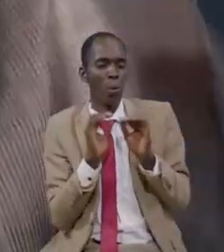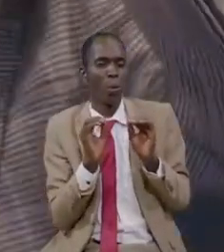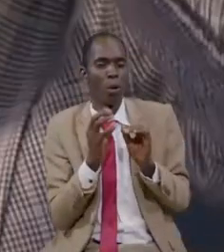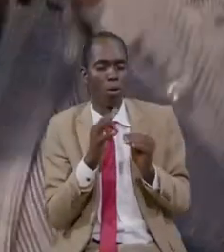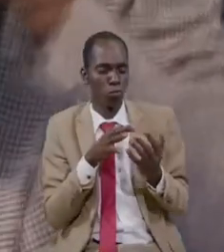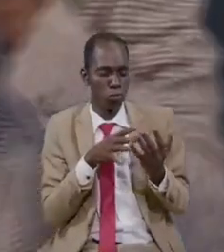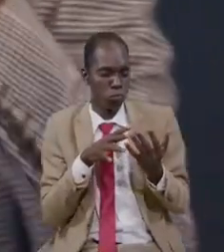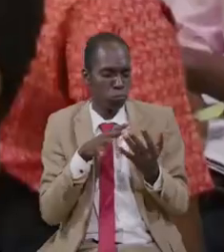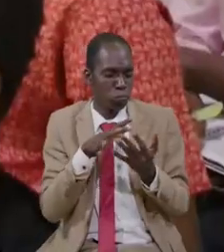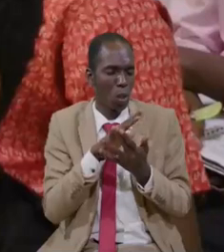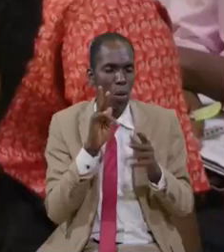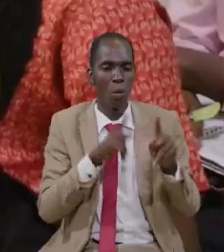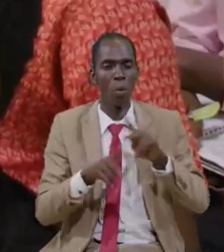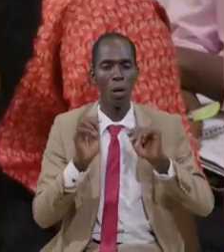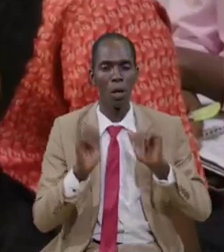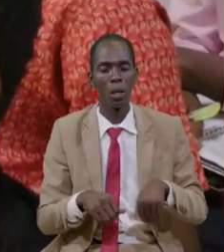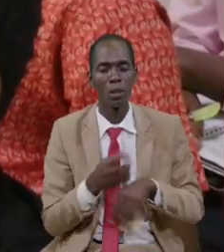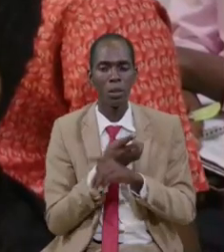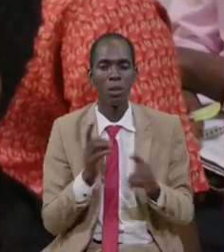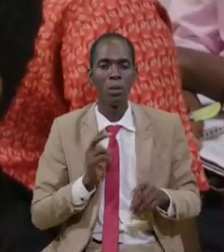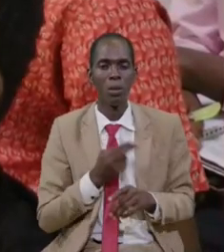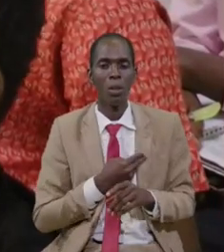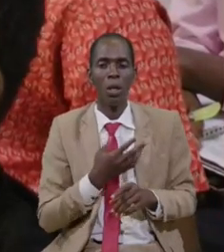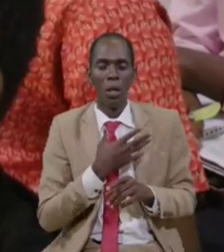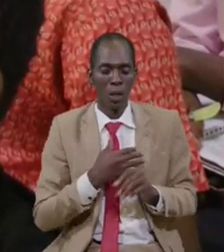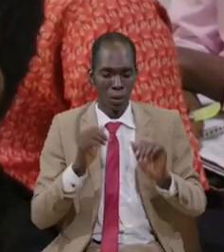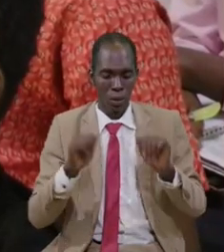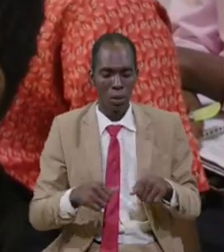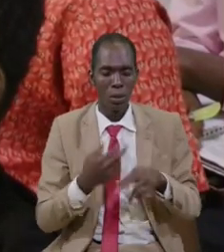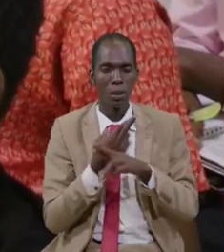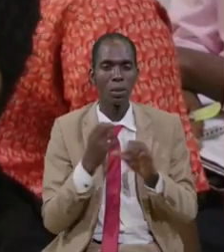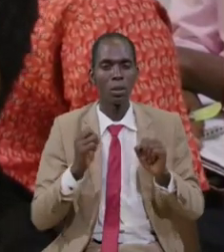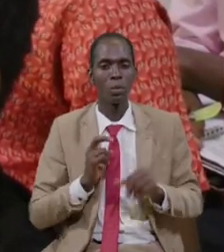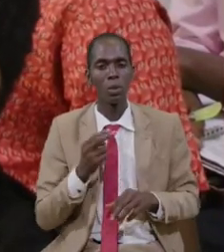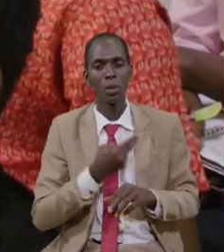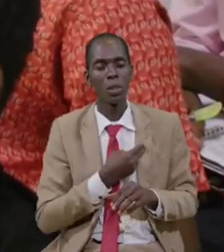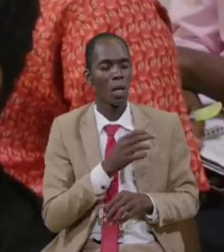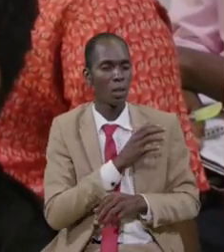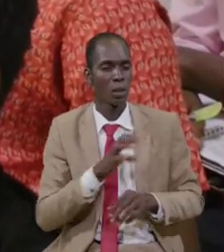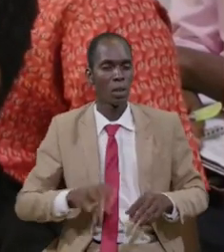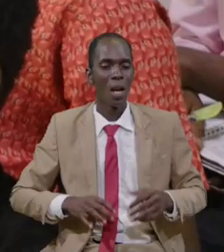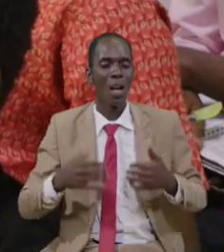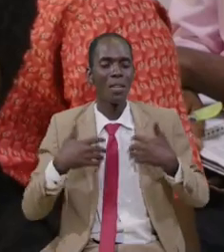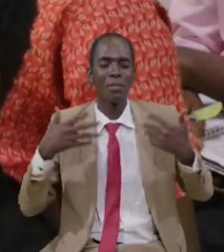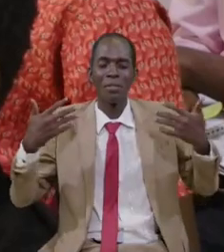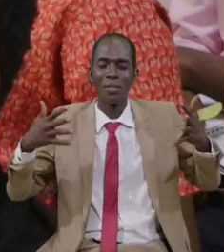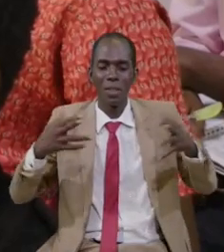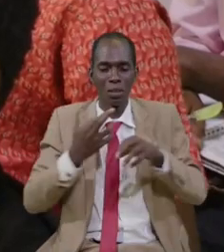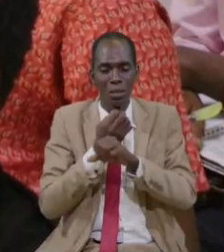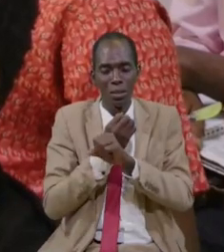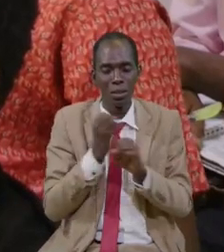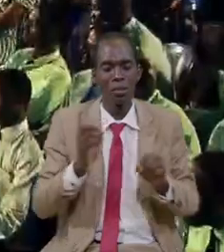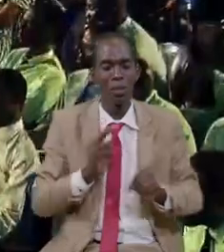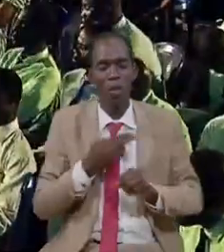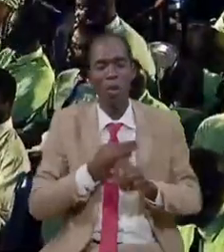ne pouvait nous délivrer et ne pouvait nous racheter. Christ nous a rachetés de la malédiction